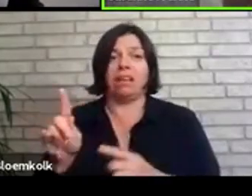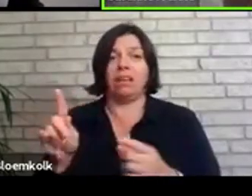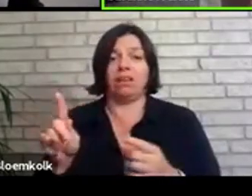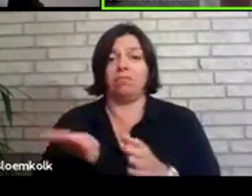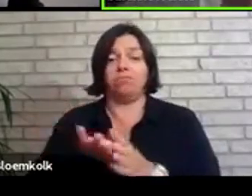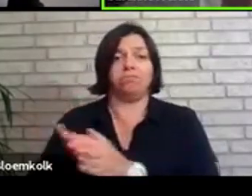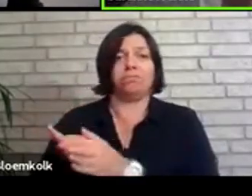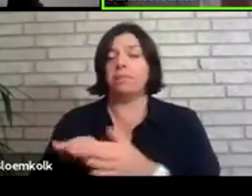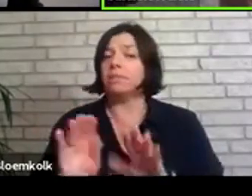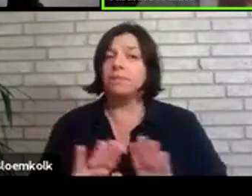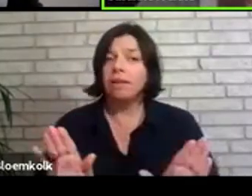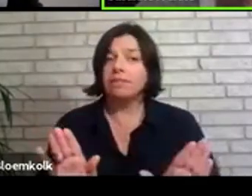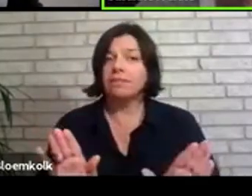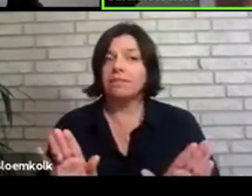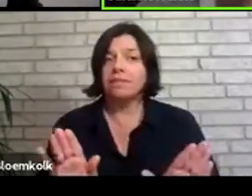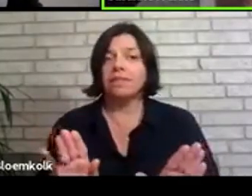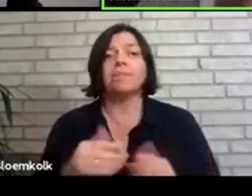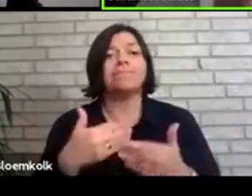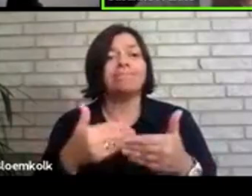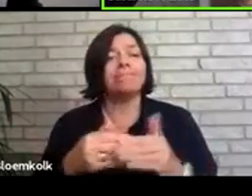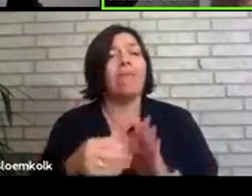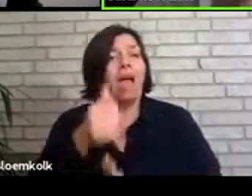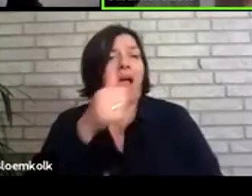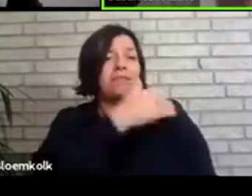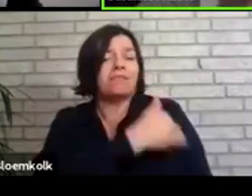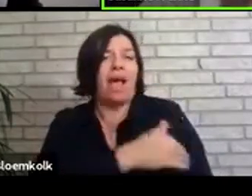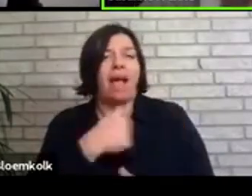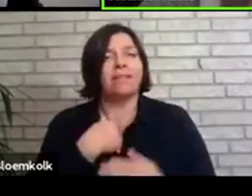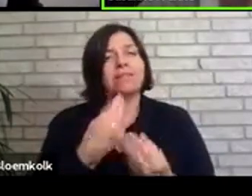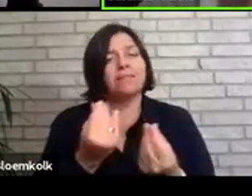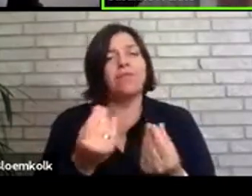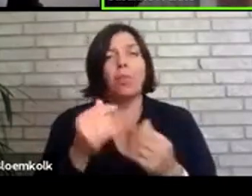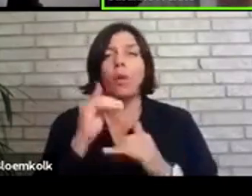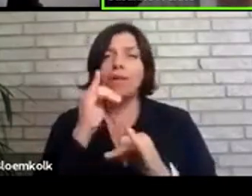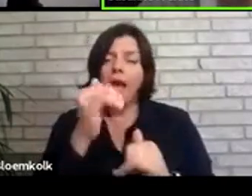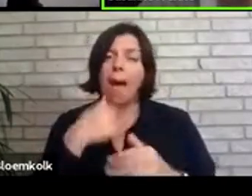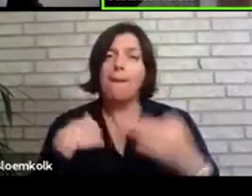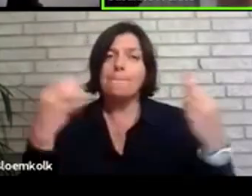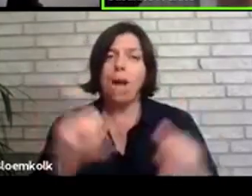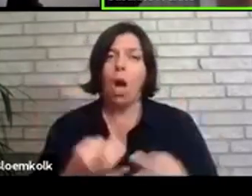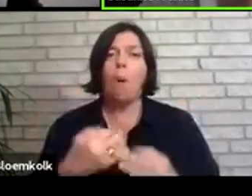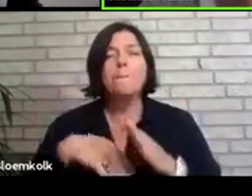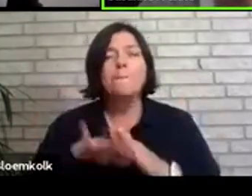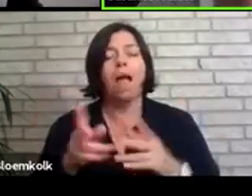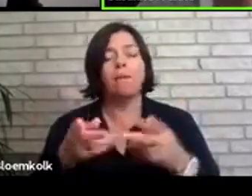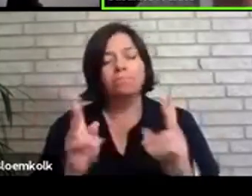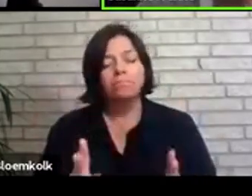Also das wäre die eine Seite, ja, gerne mehr verbindliche Regeln.